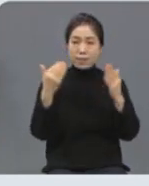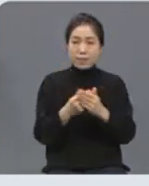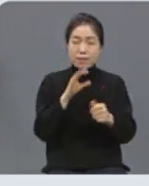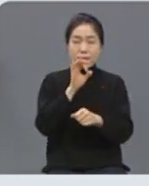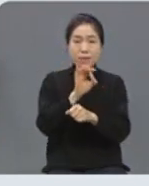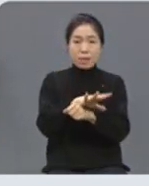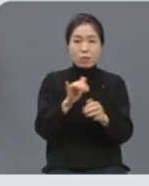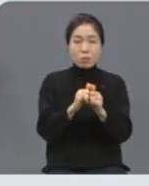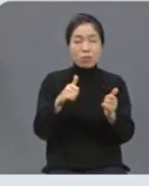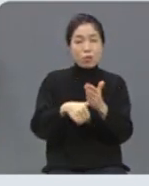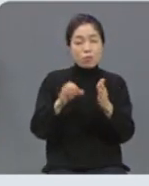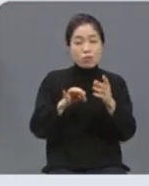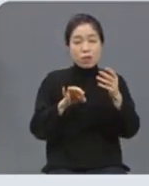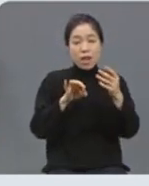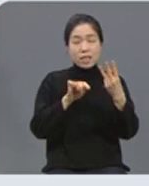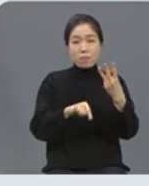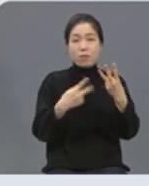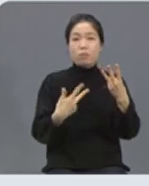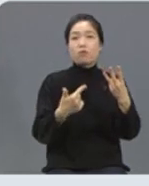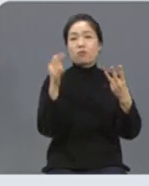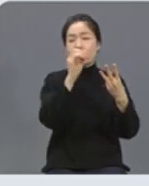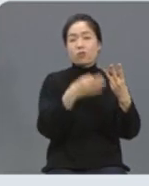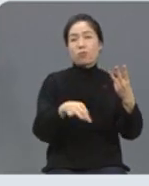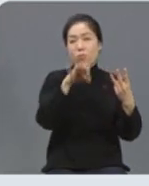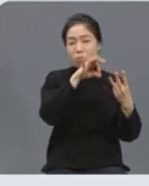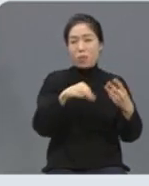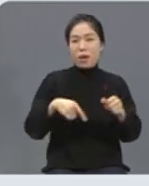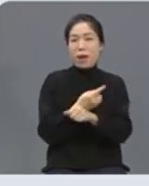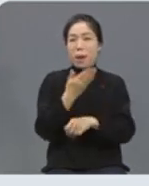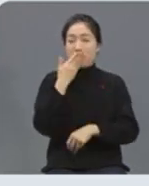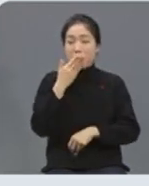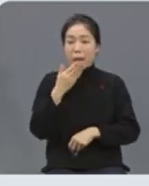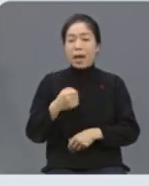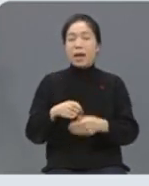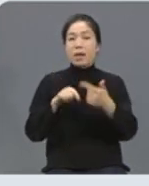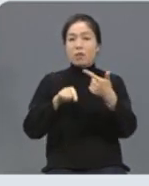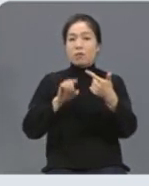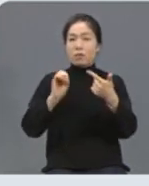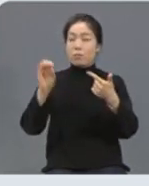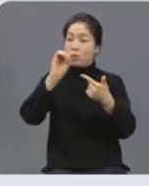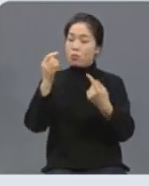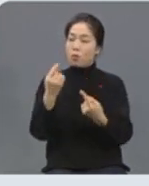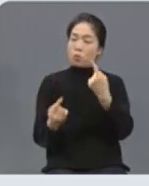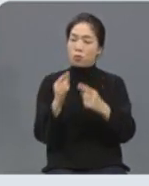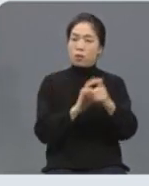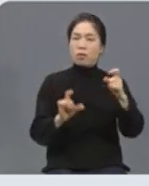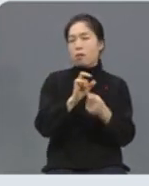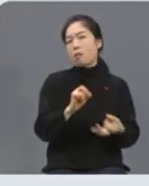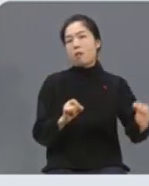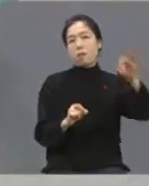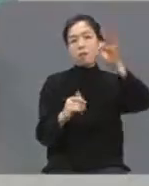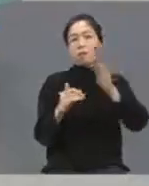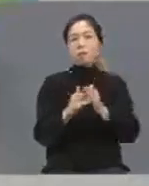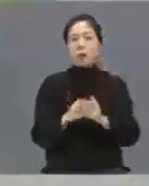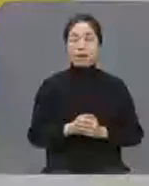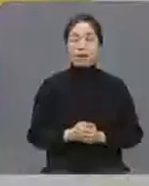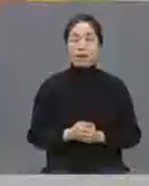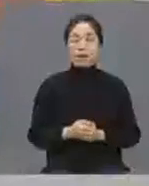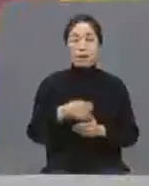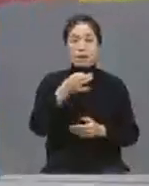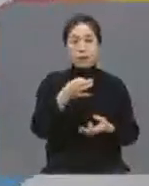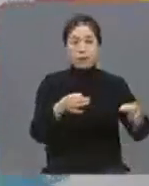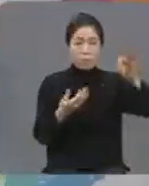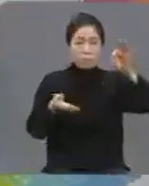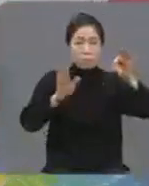물가 상승률인 3.6% 외식물가 상승률 6.0% 보다도 높은 수치입니다 가격은